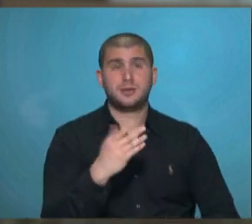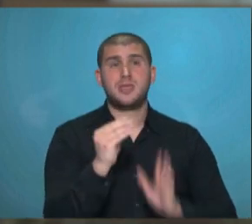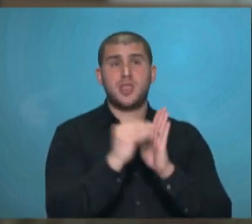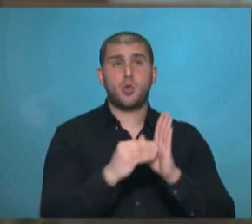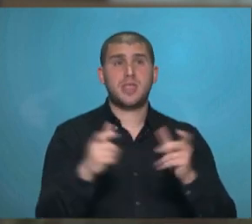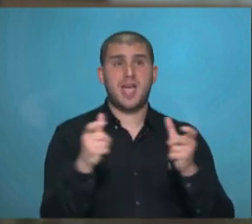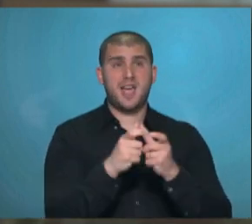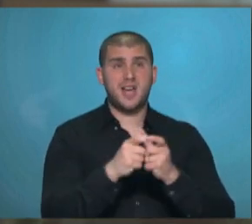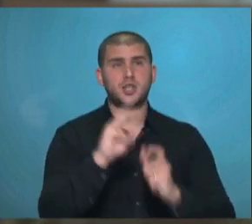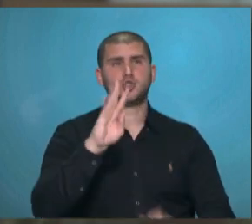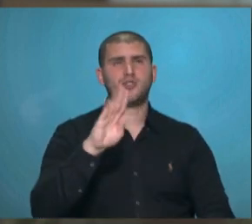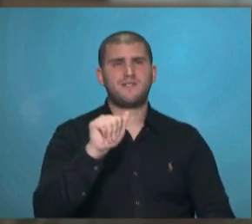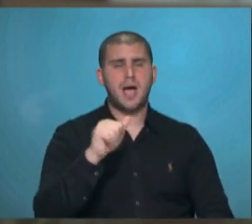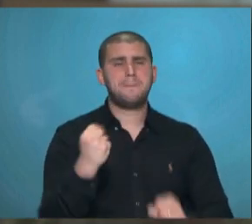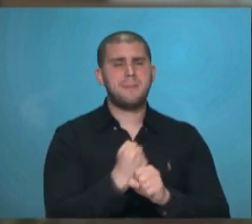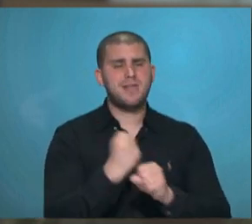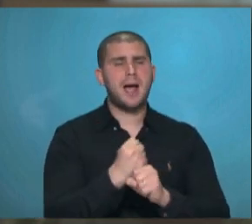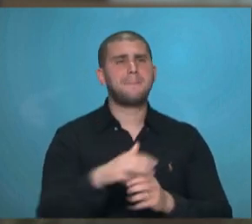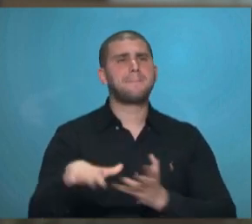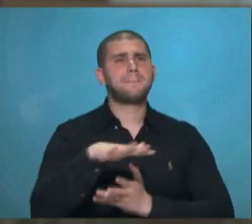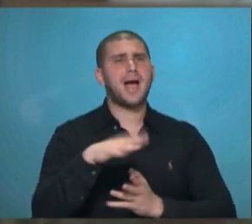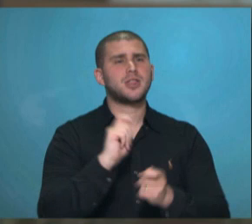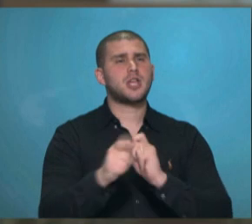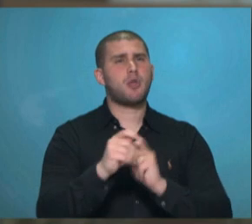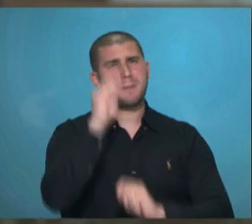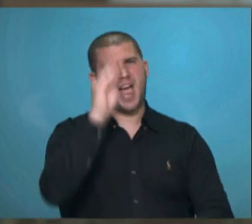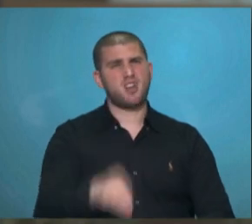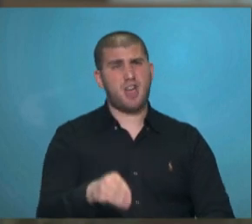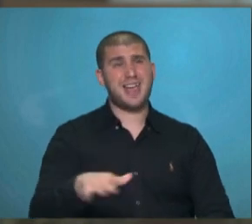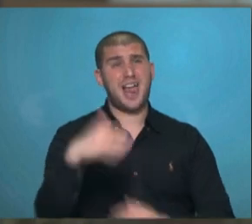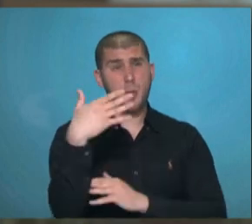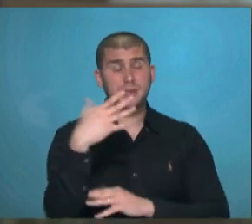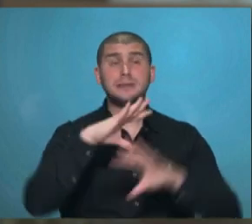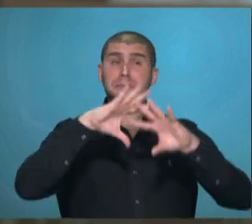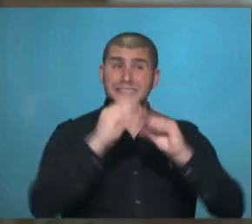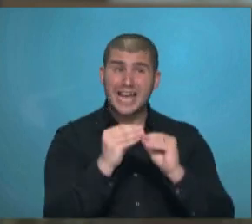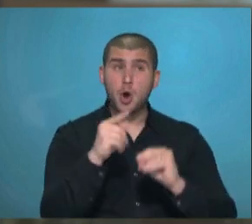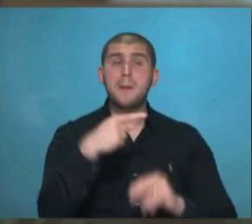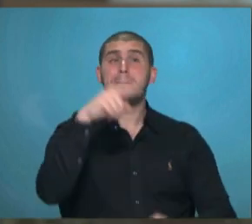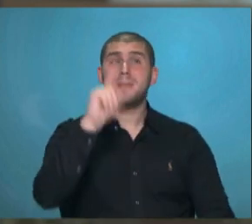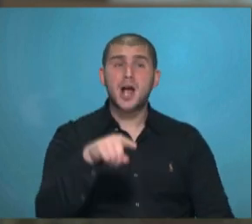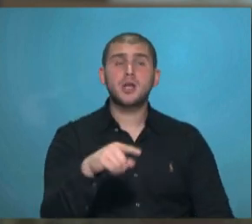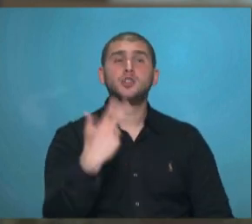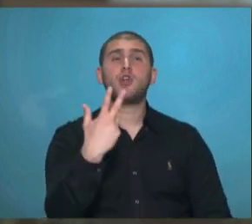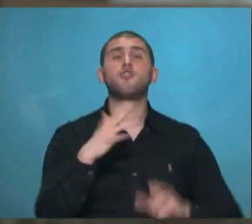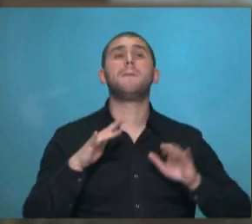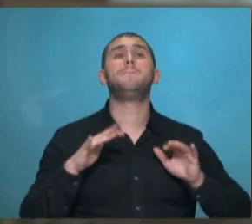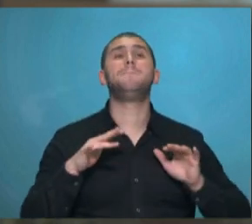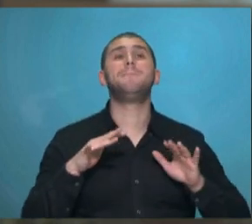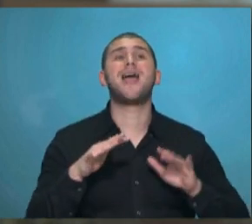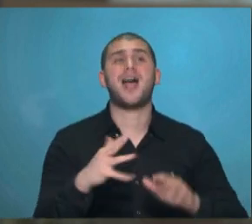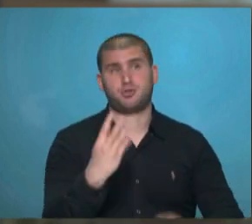שווה שמפעילה את מערכת התשלומים הלאומית בכרטיסי אשראי, בסך הכל הועברו בינואר כ-3 מיליארד